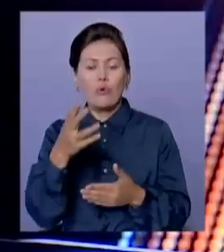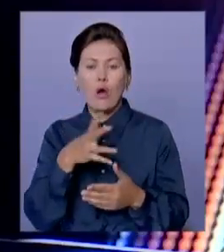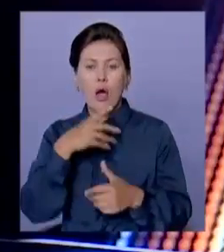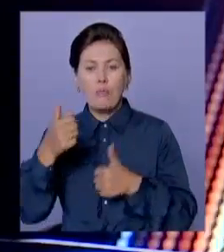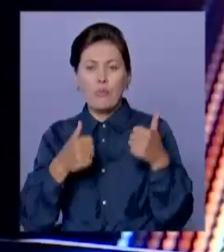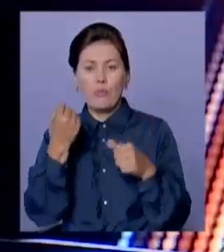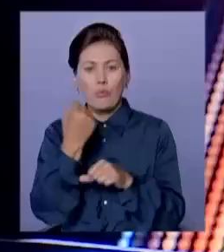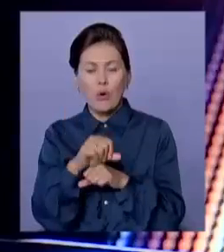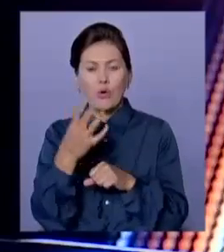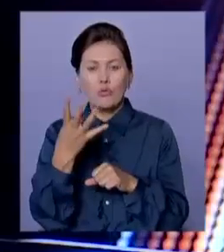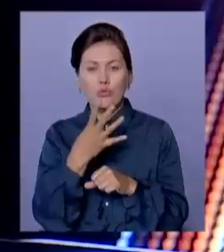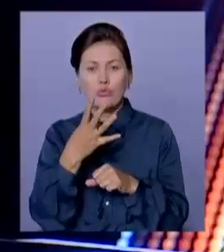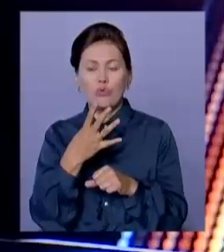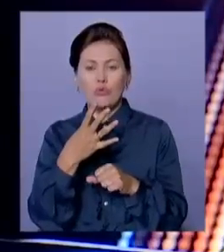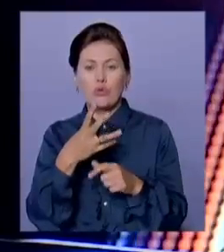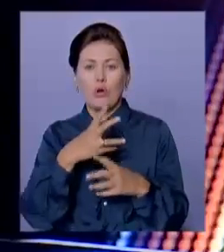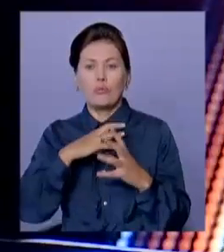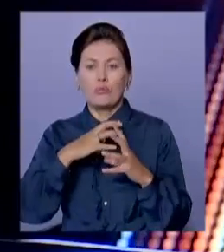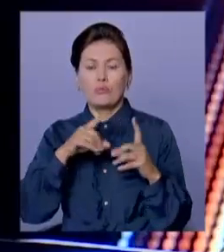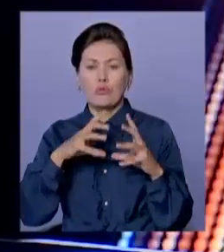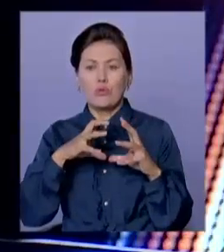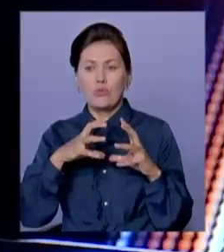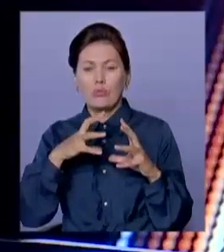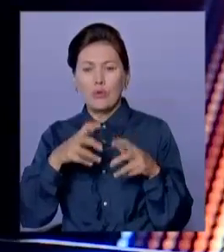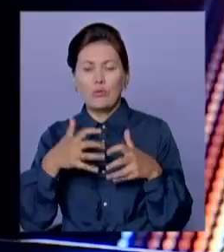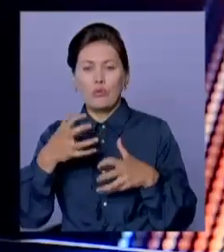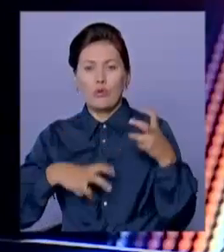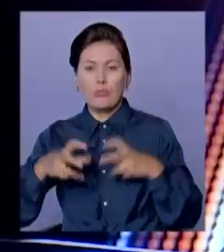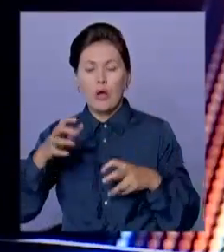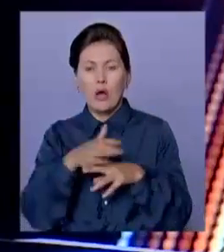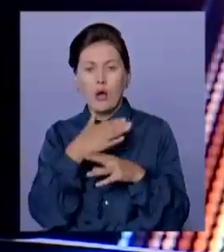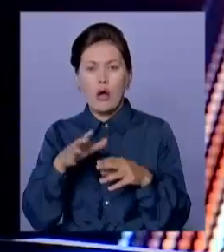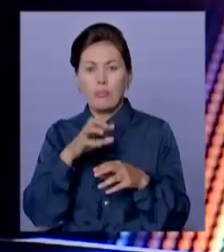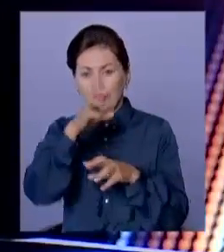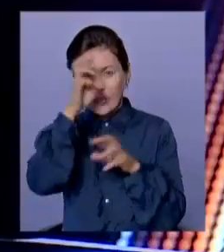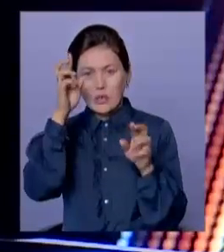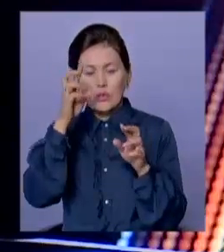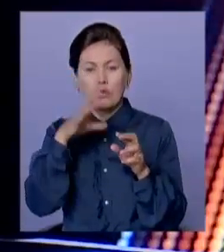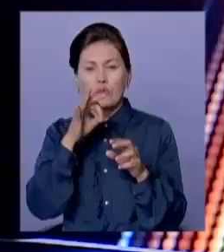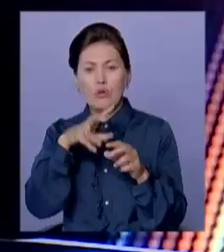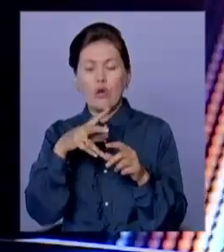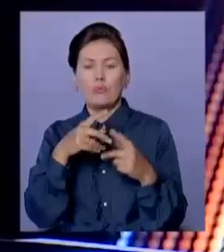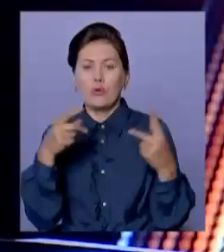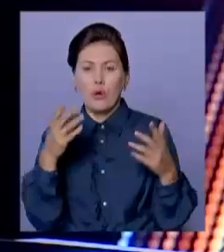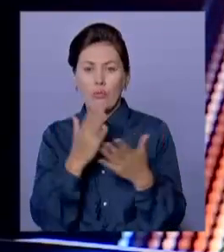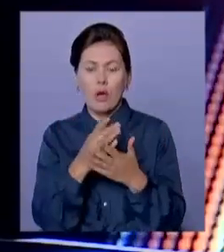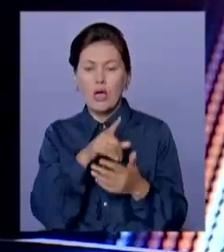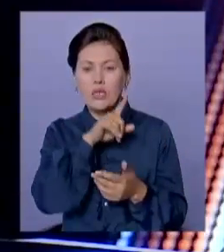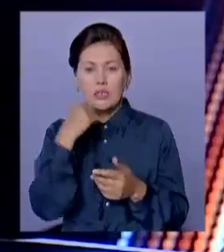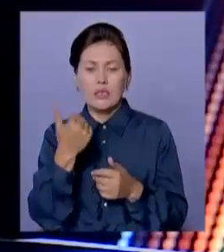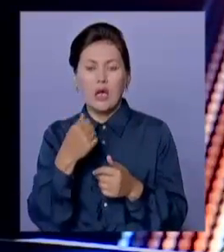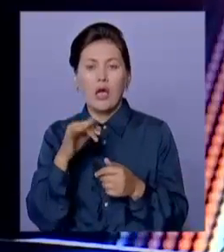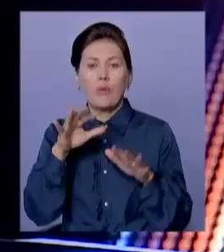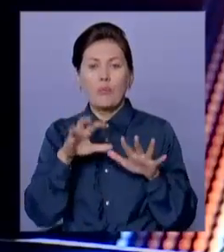осымен әлемнің төрт дүркін чемпионат атанып отыр футсалдан, студенттер арасында. Сөйтіп Бразилиямен титулдар теңесті. Ресейдің